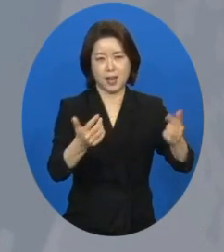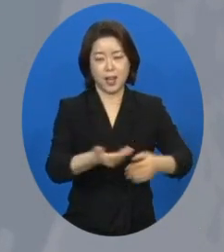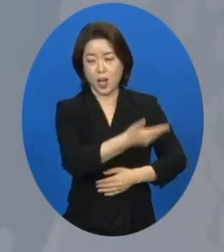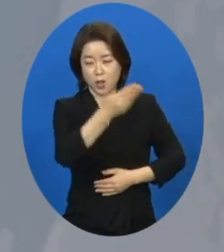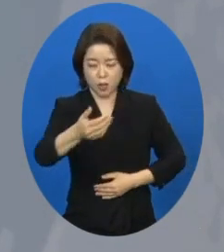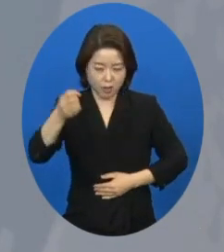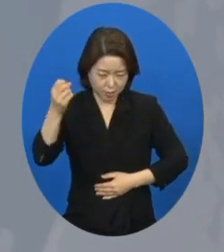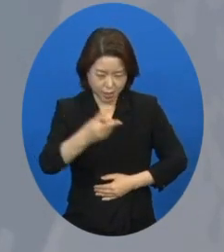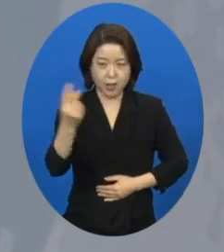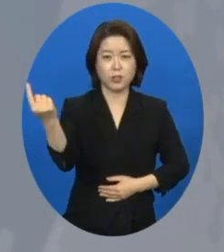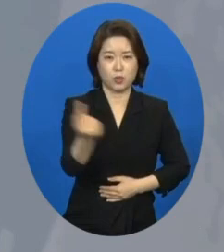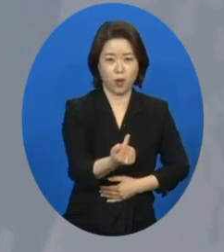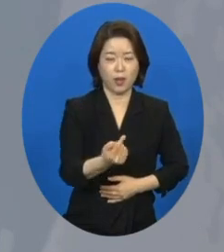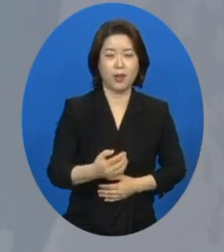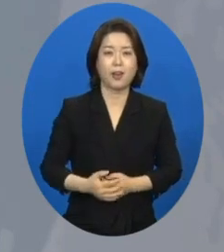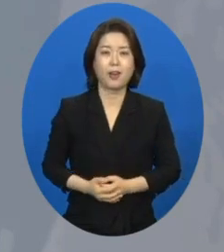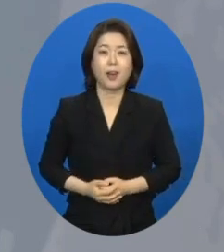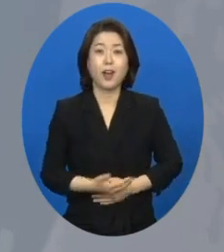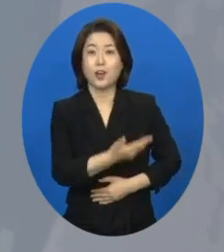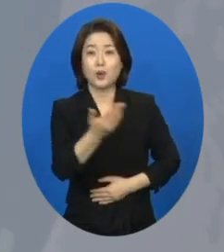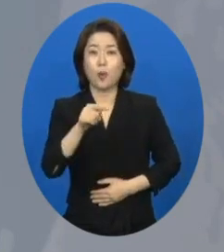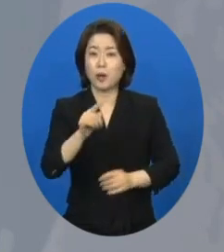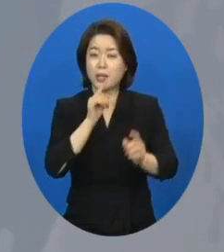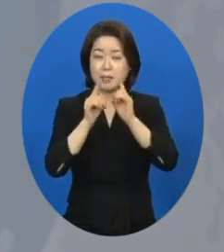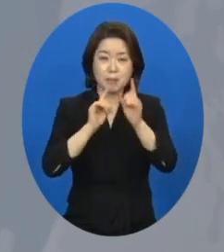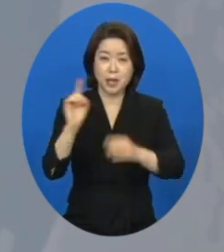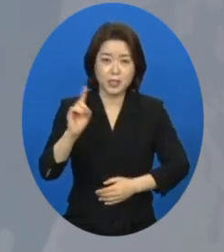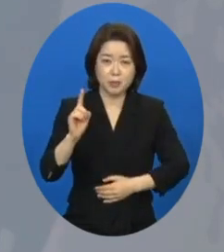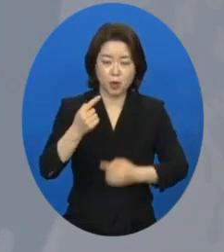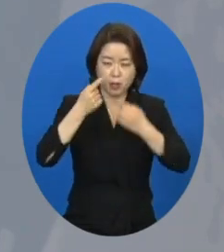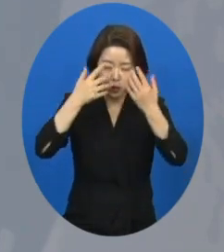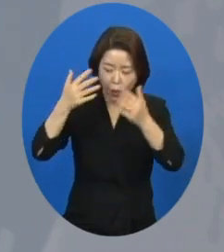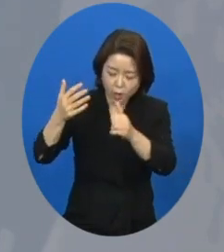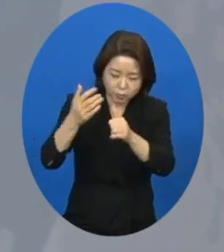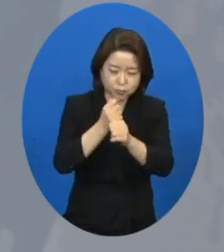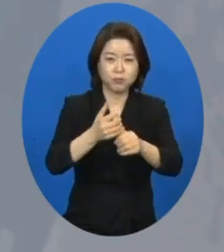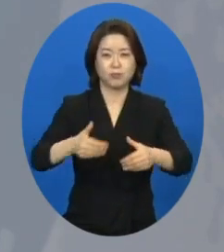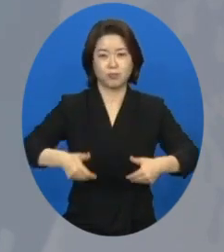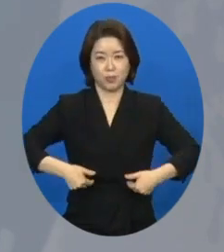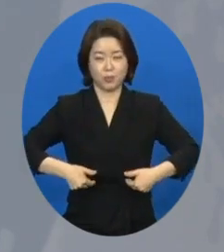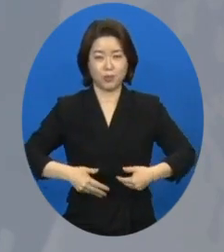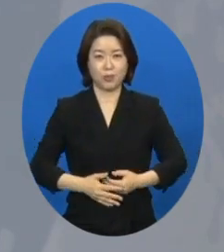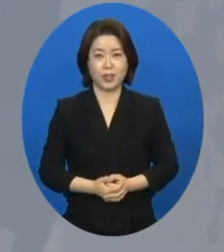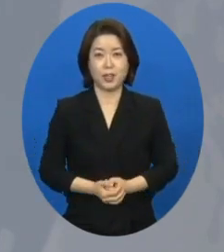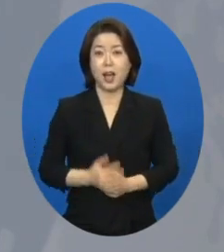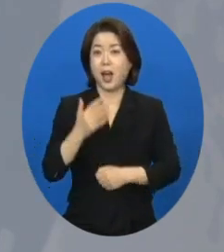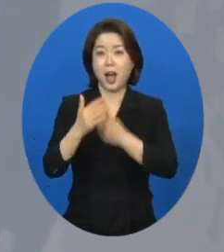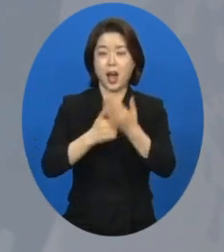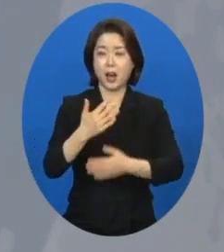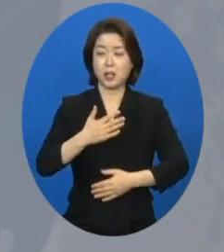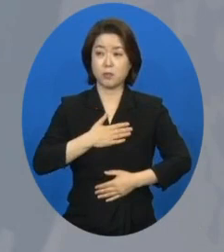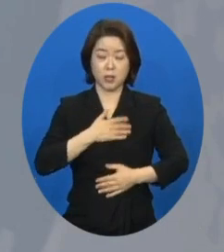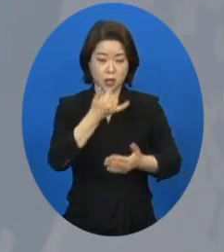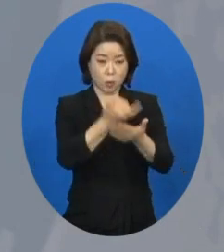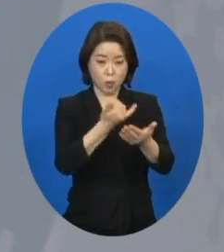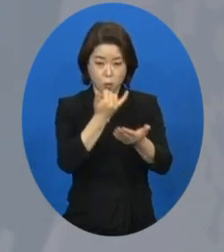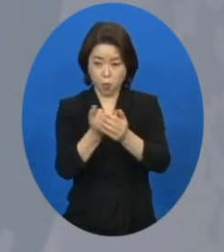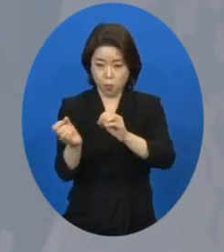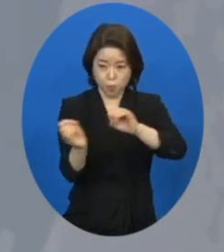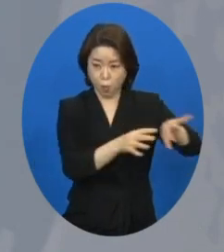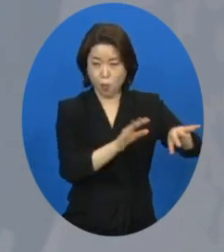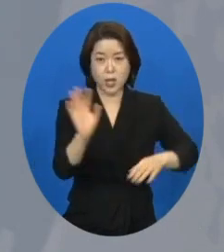다시 오겠다. 여러분들 이 말씀은 정확히 붙잡으셔야 돼요. 하나님은 나를 고아로 버려두지